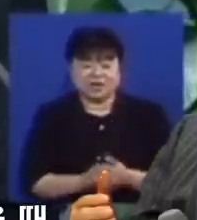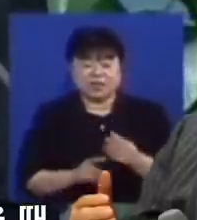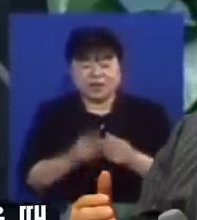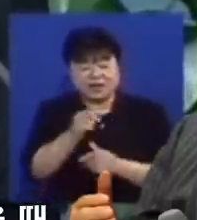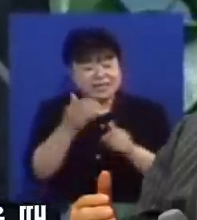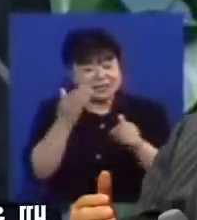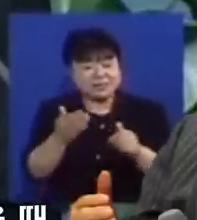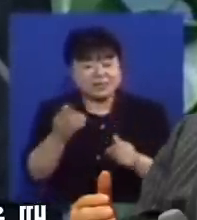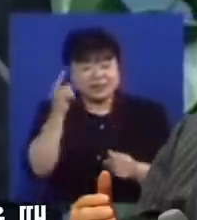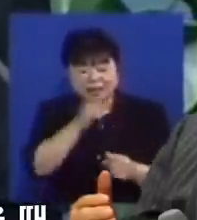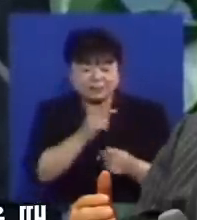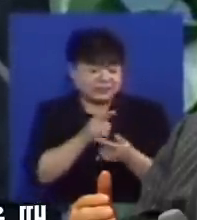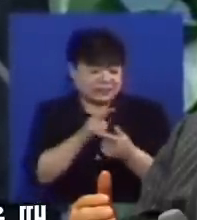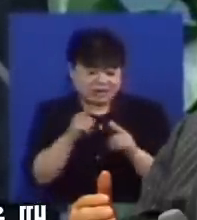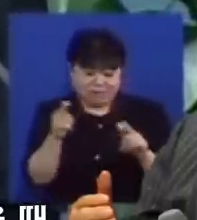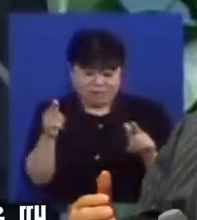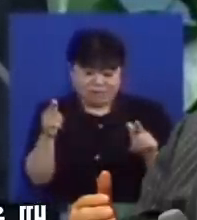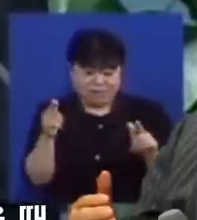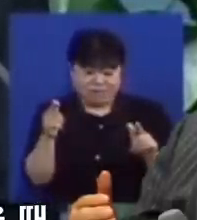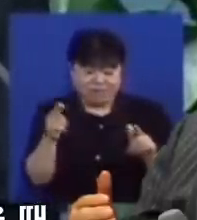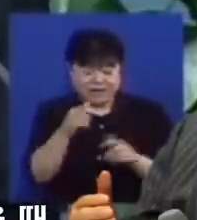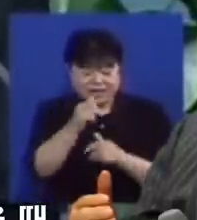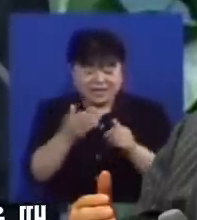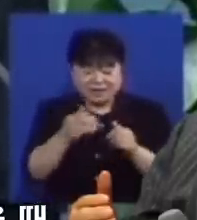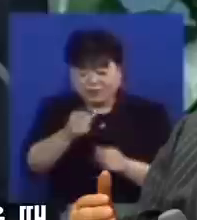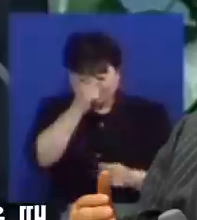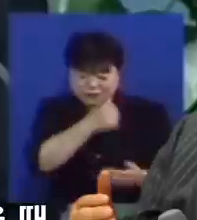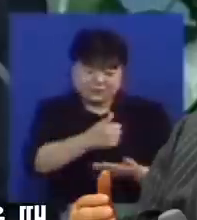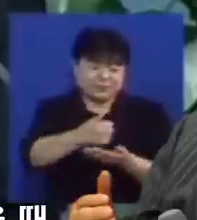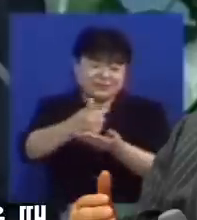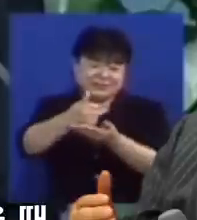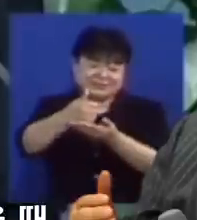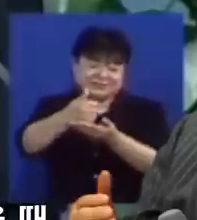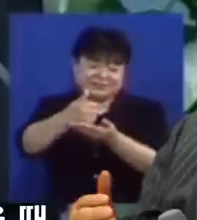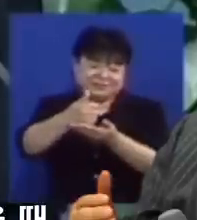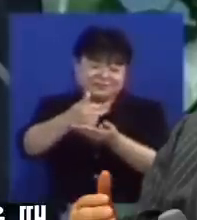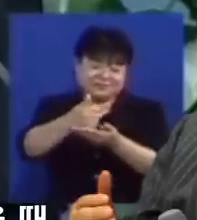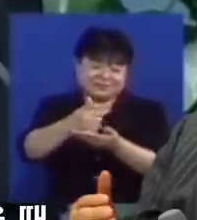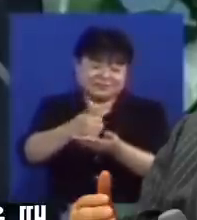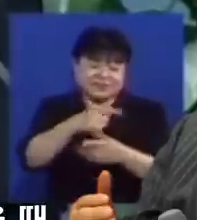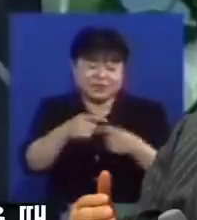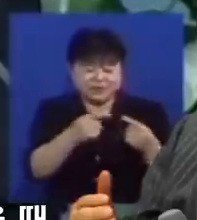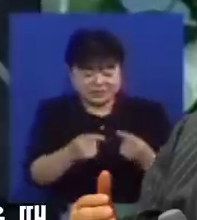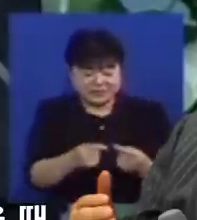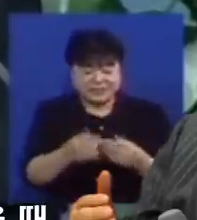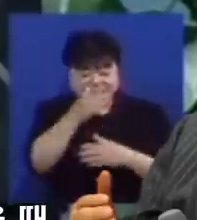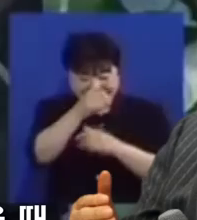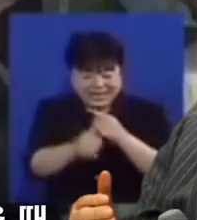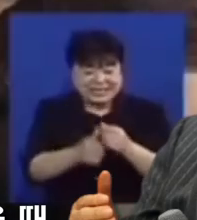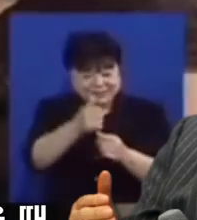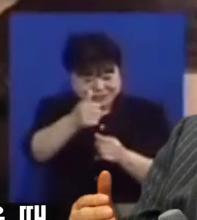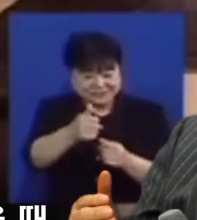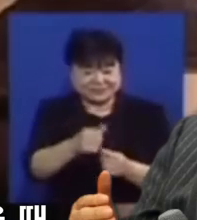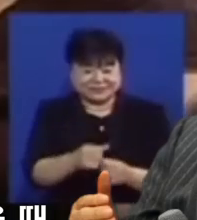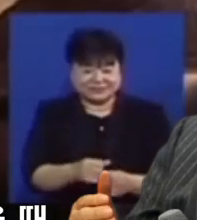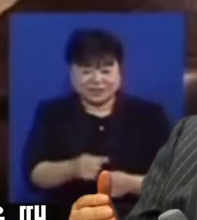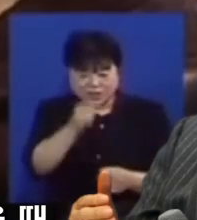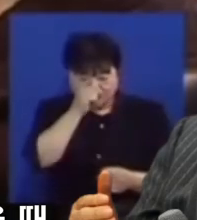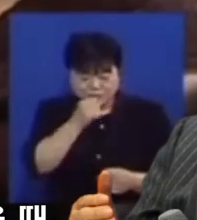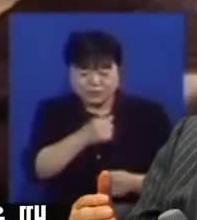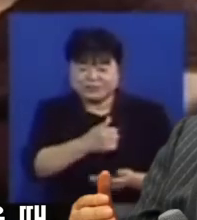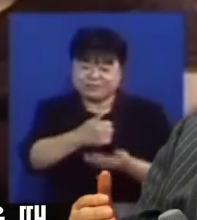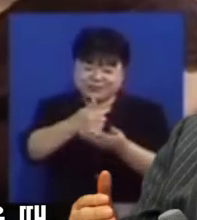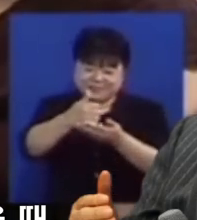왜냐하면 하나님은 나쁜 하나님이 아닙니다. 하나님은 좋은 하나님인 것입니다. 한번 따라 말씀했어요. 하나님은